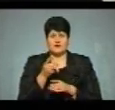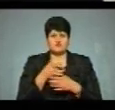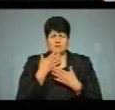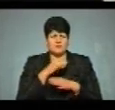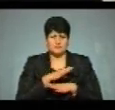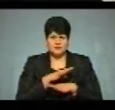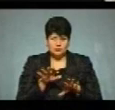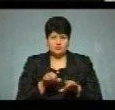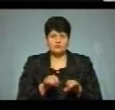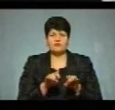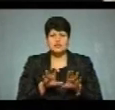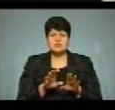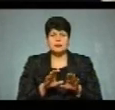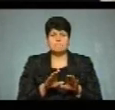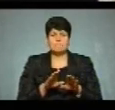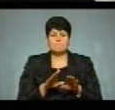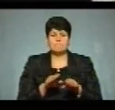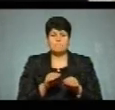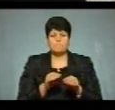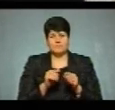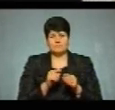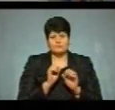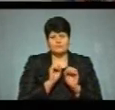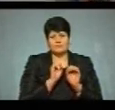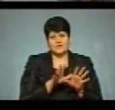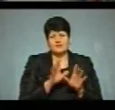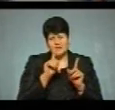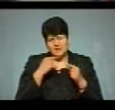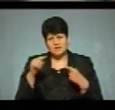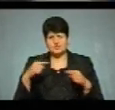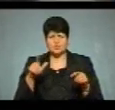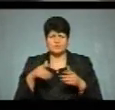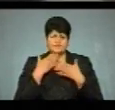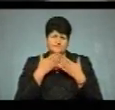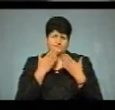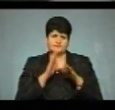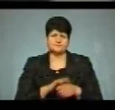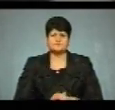і вирішила поділитися, нехай їх інші люди так само читають.